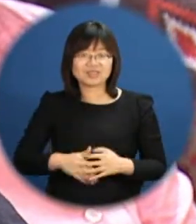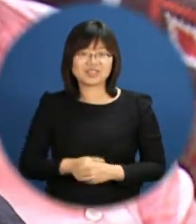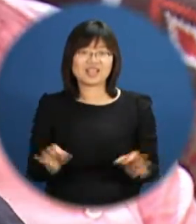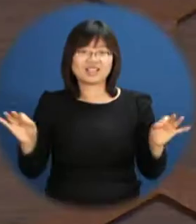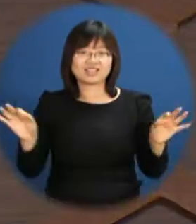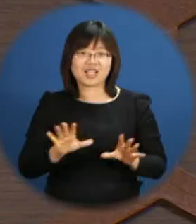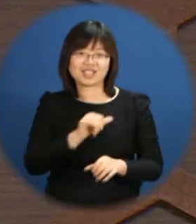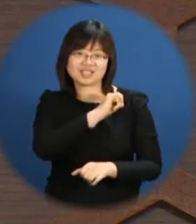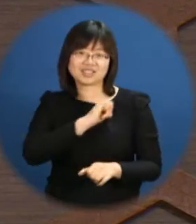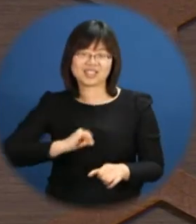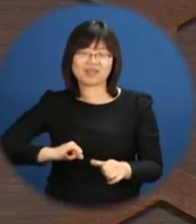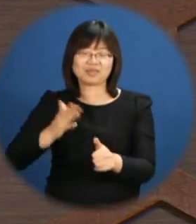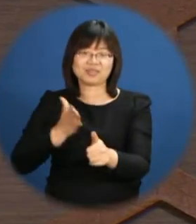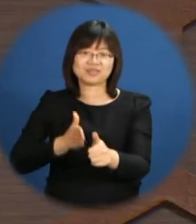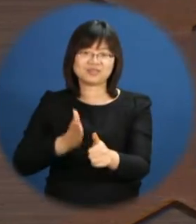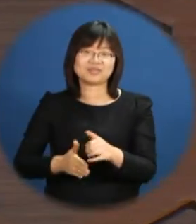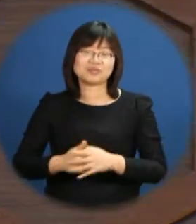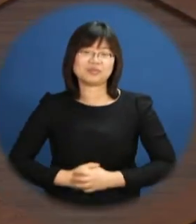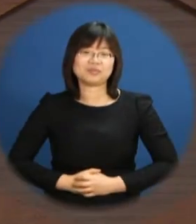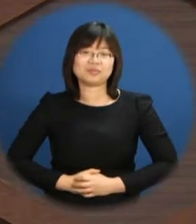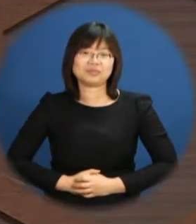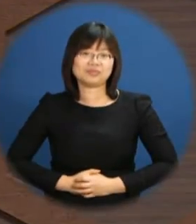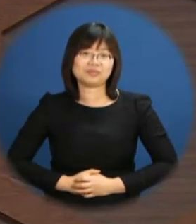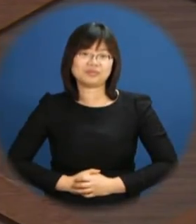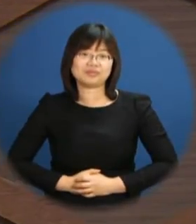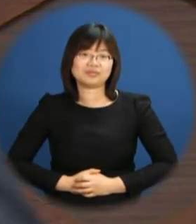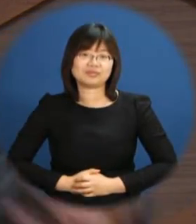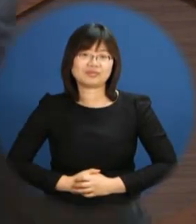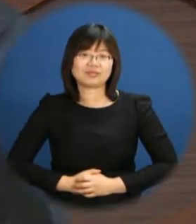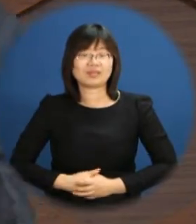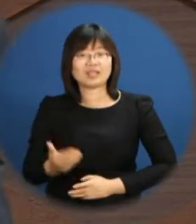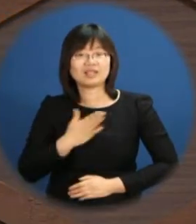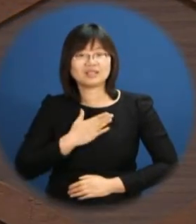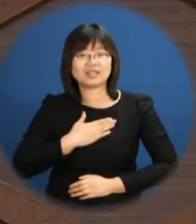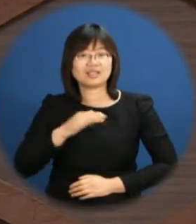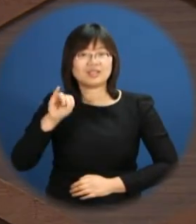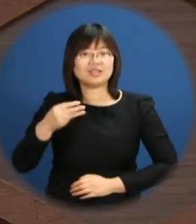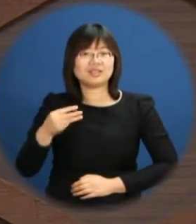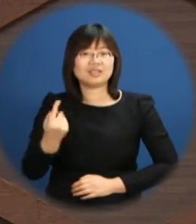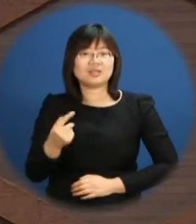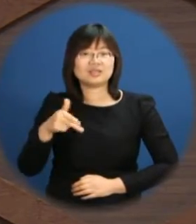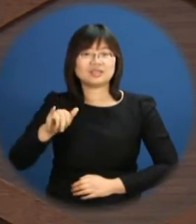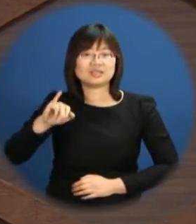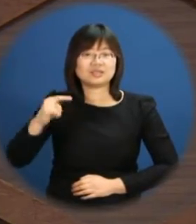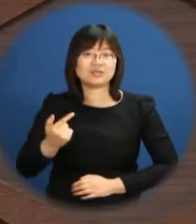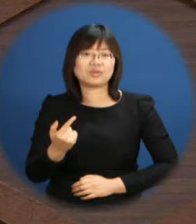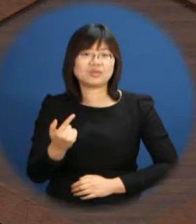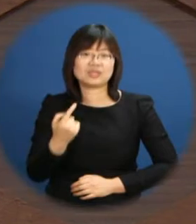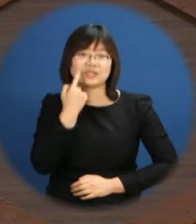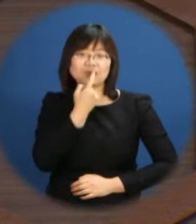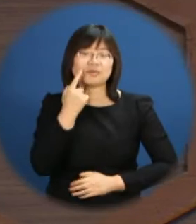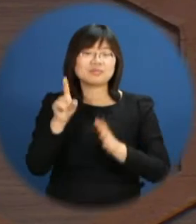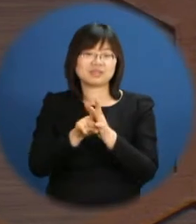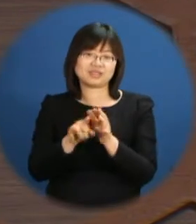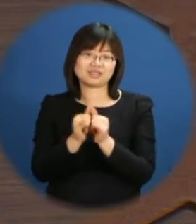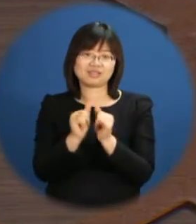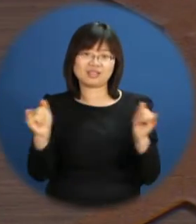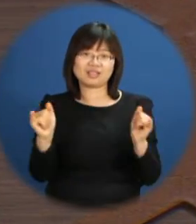잠깐 참아주세요 자 그러면 제가 풀어 g 스톤 이론은 믿는 사람이고